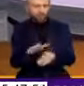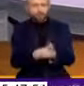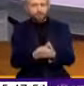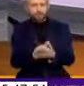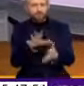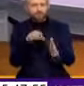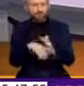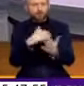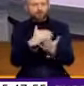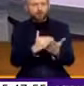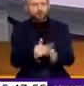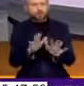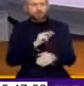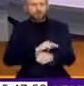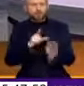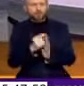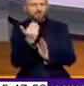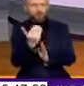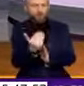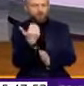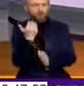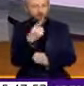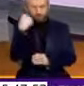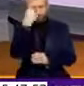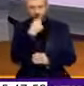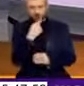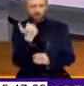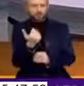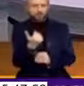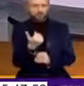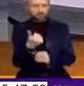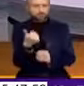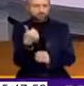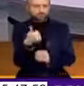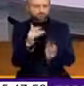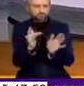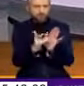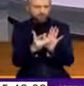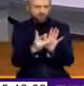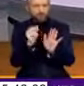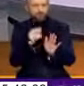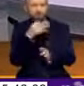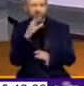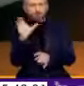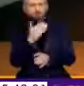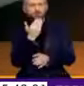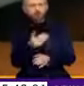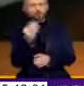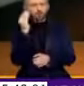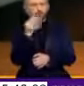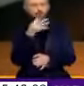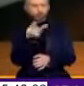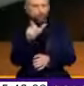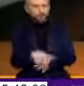відповідна програма, яка виключно працює з вами, з вашим обличчям або з вашим пальцем, і можна в будь-яку секунду запитати думку будь-якого